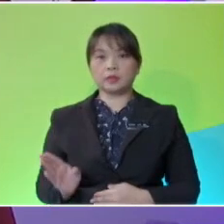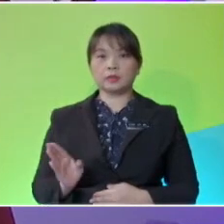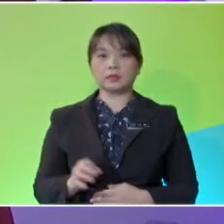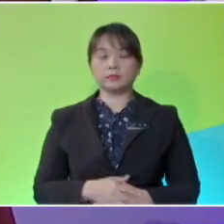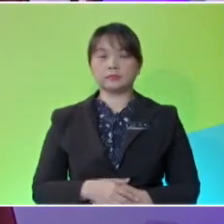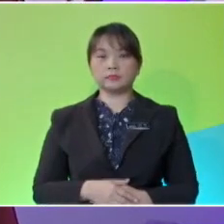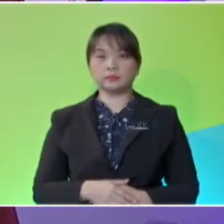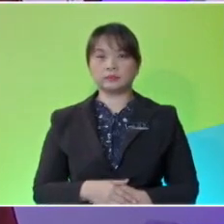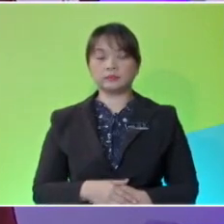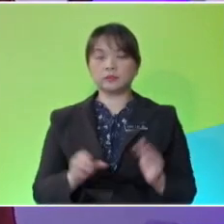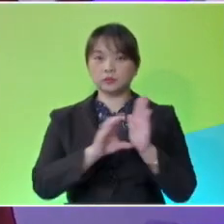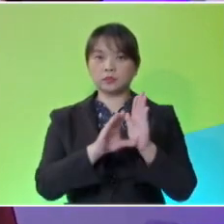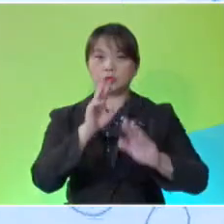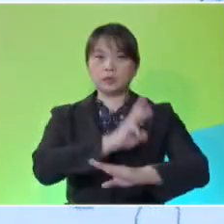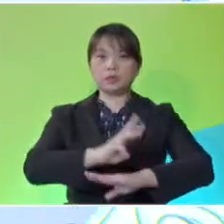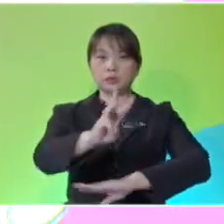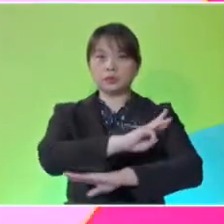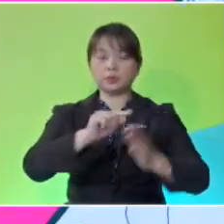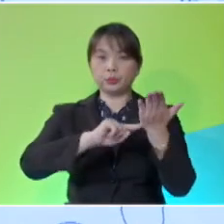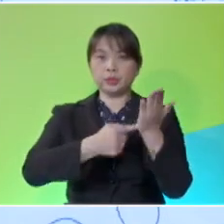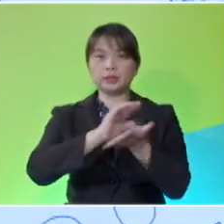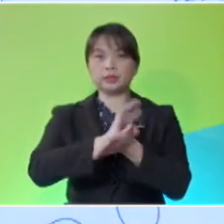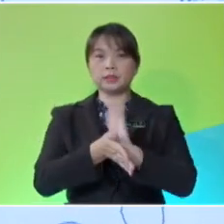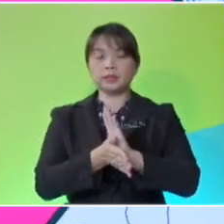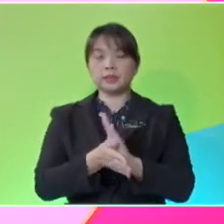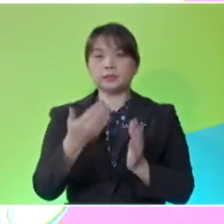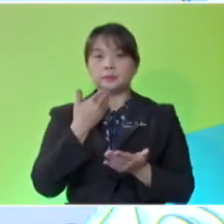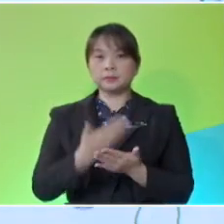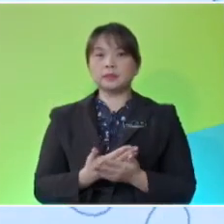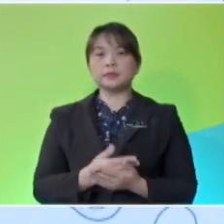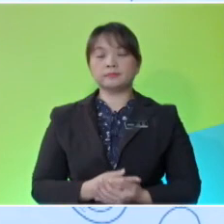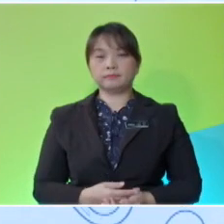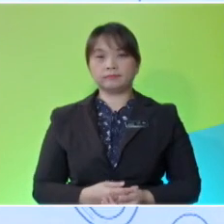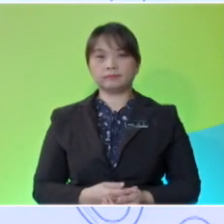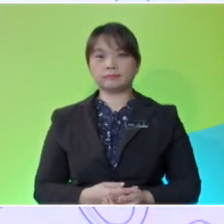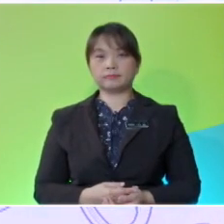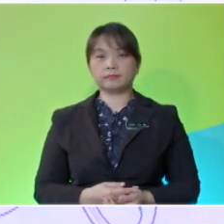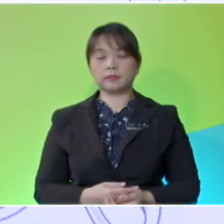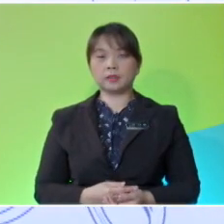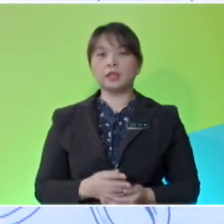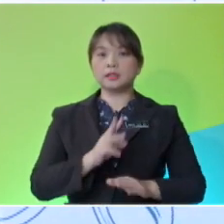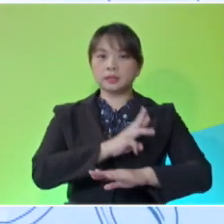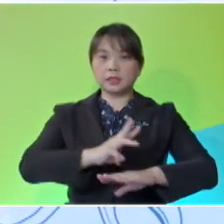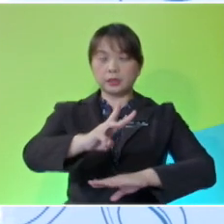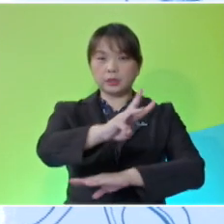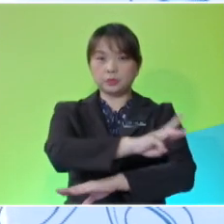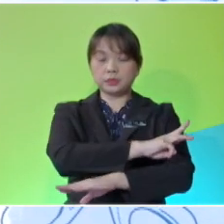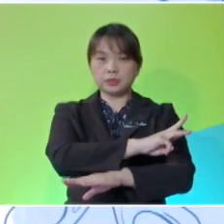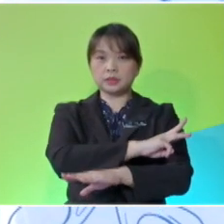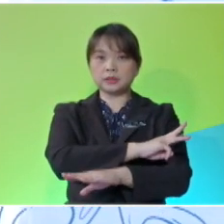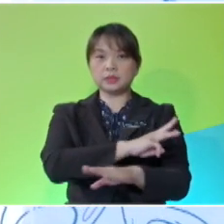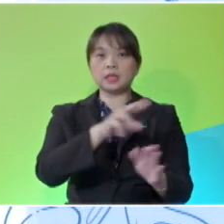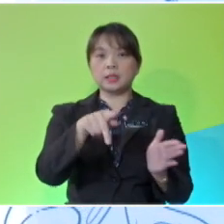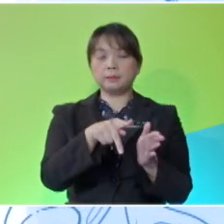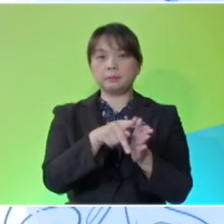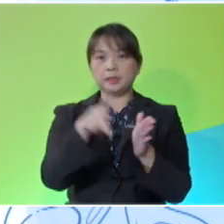tumbuhan semula jadi yaitu hutan Oke Baik seterusnya kawasan pinggir pantai Oke kawasan pinggir pantai tak